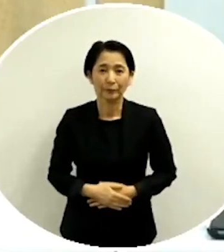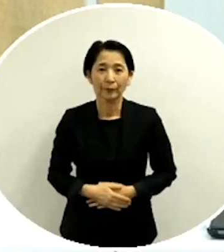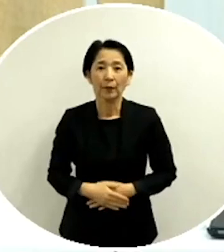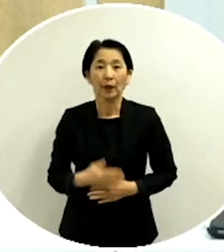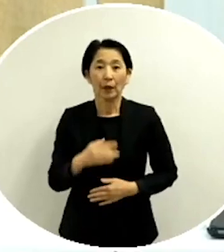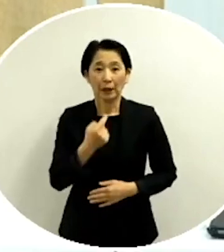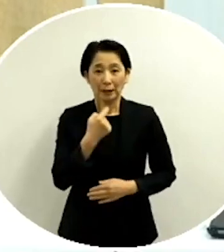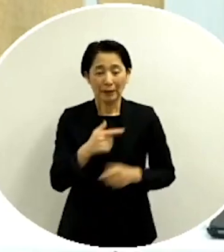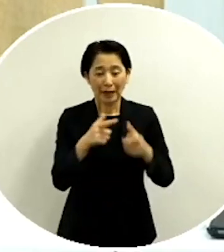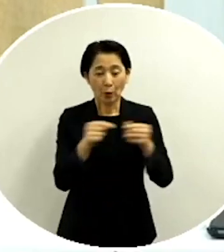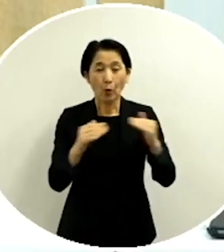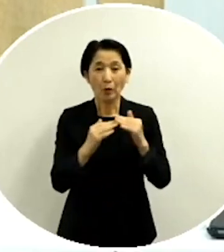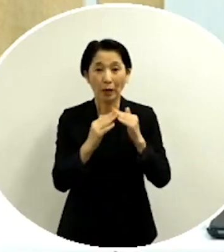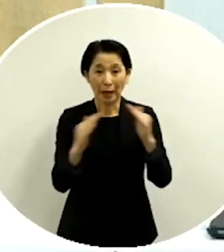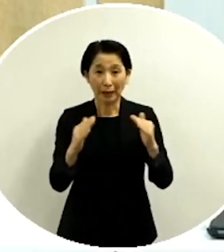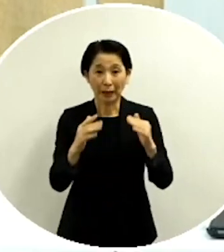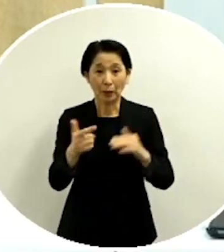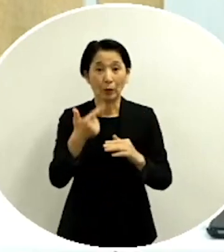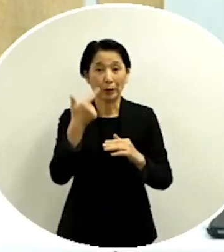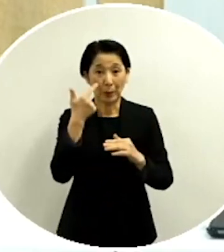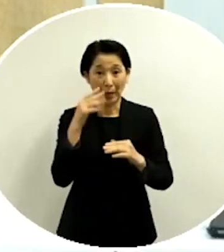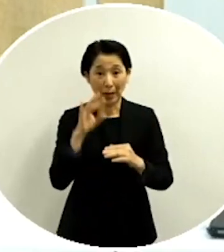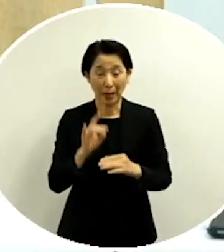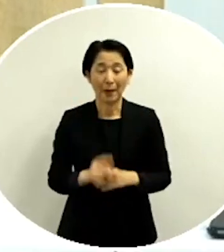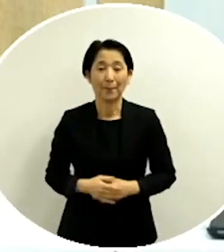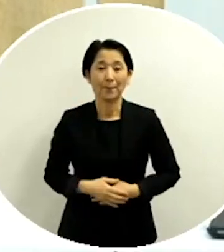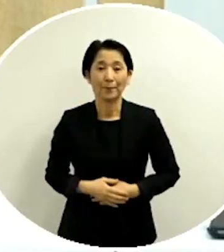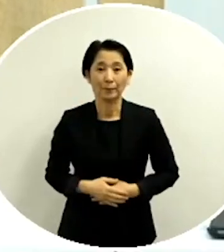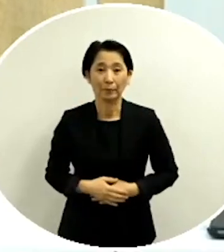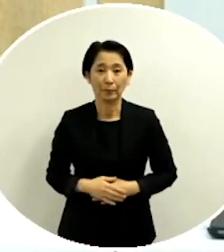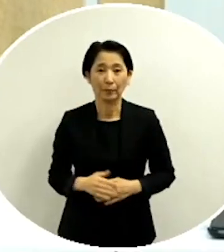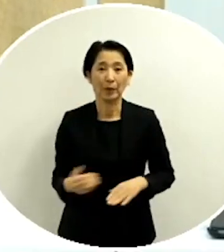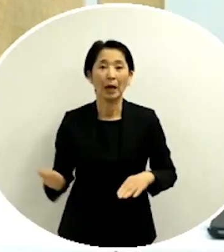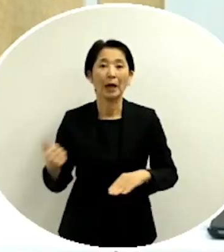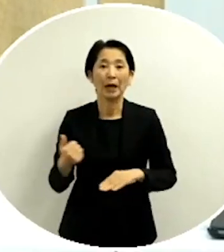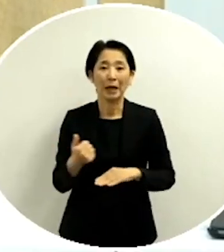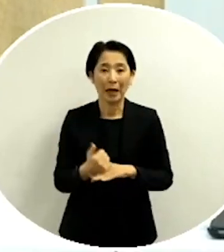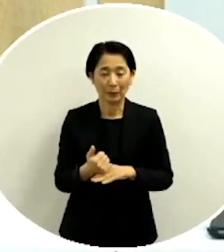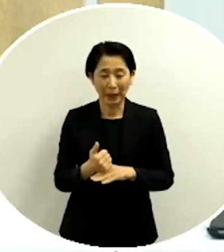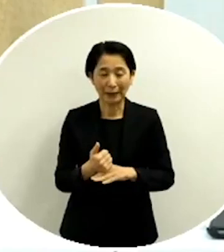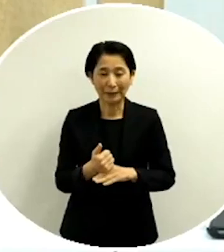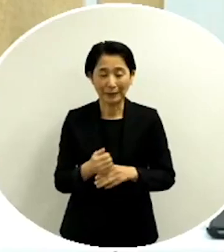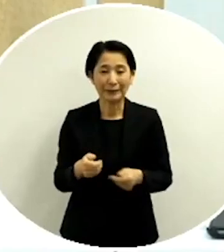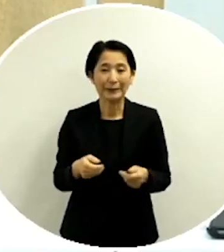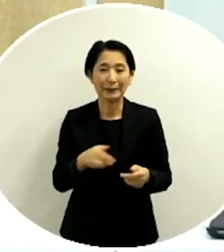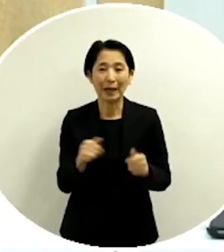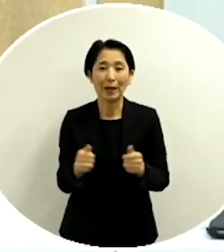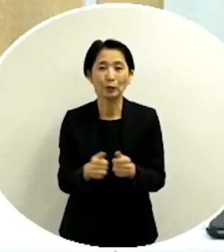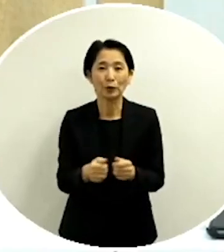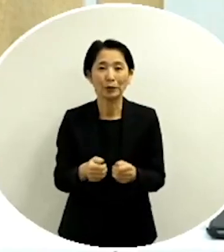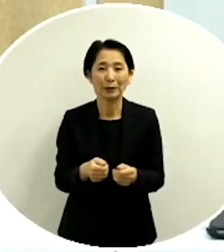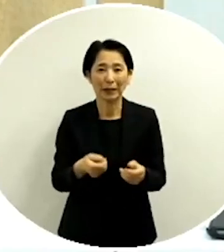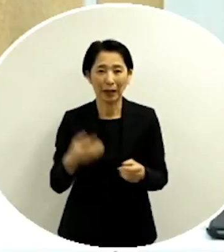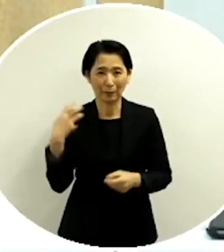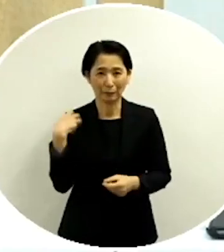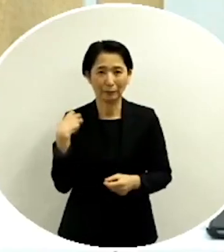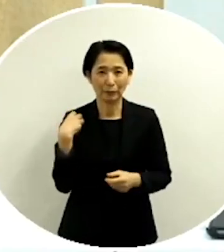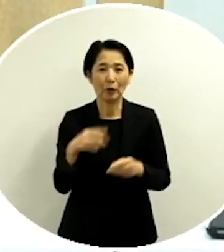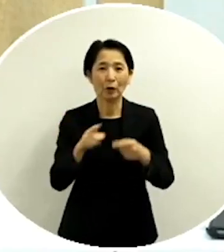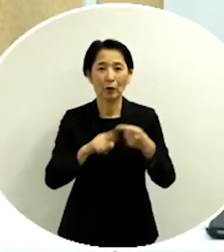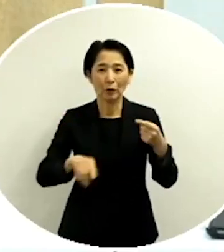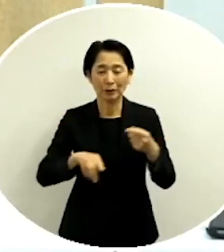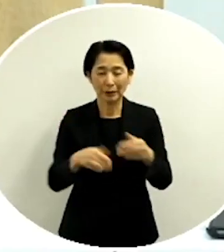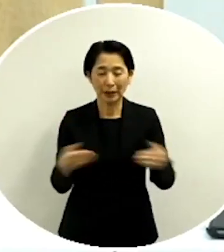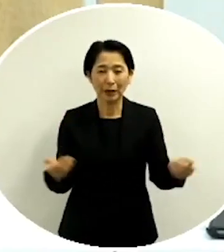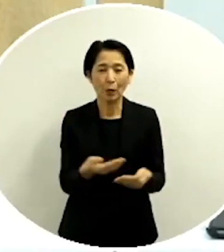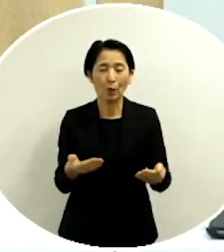国会では今6期目になりますけれども外務大臣政務官それから厚生労働副大臣